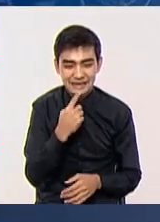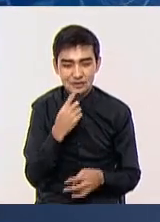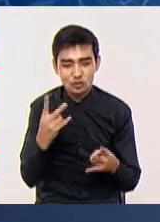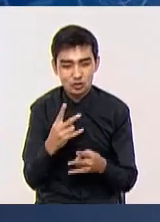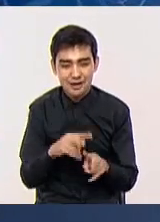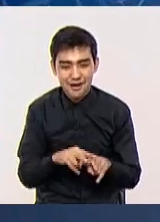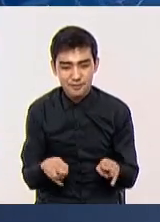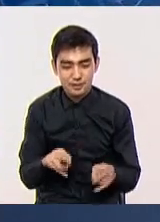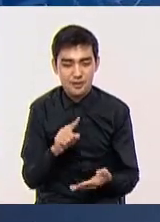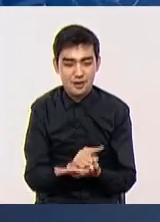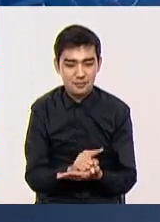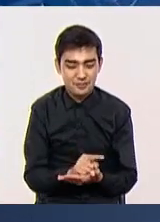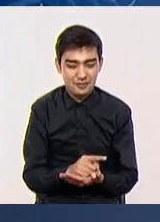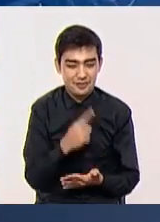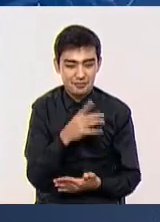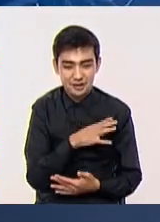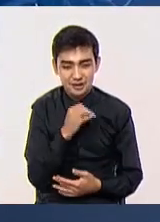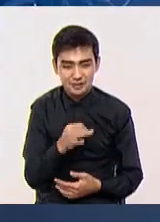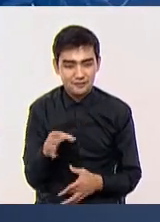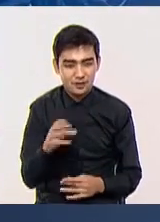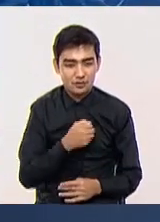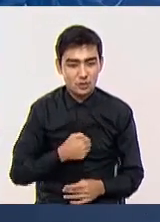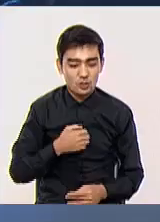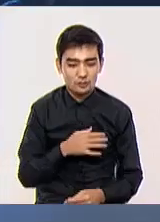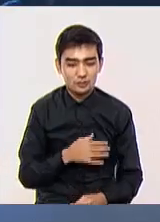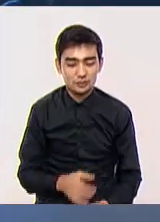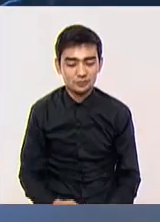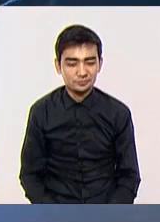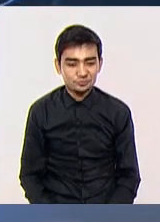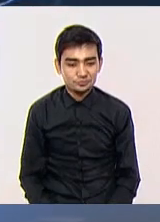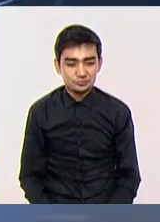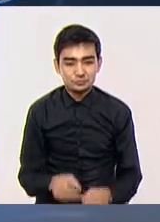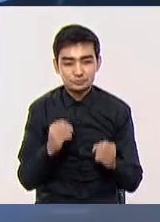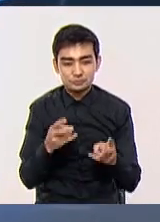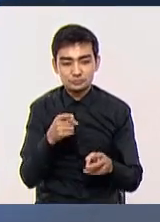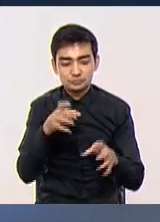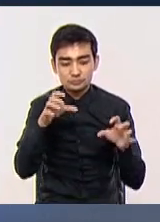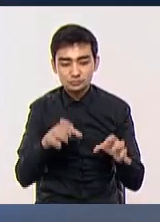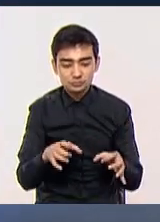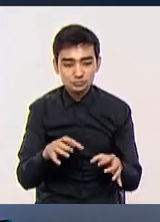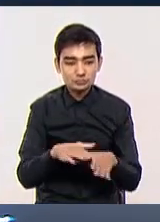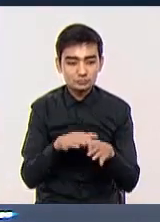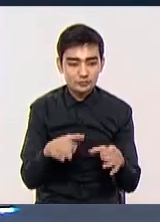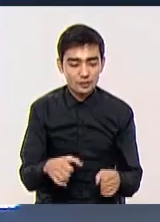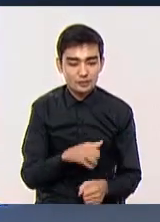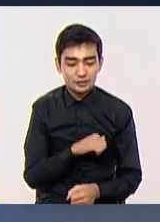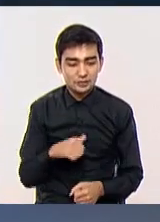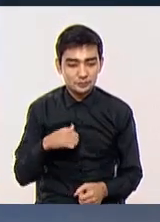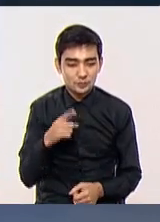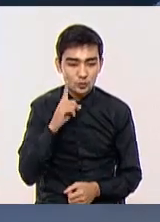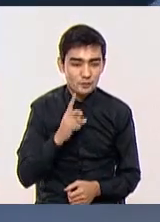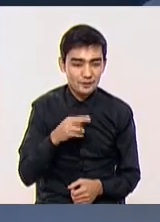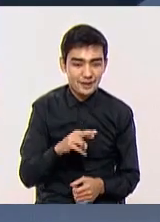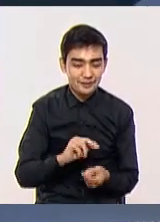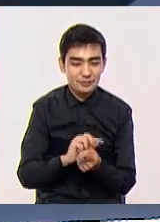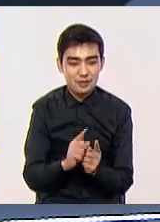деген міндетті деген тұсы мамандардың ашуын келтіріп отыр. Сонда бұл заңды биліктегілер өздерінен қайлы етіп өзгертіп